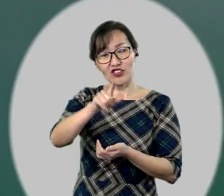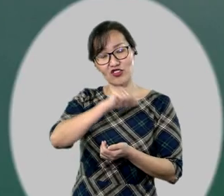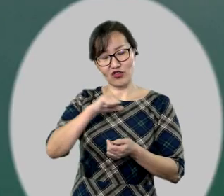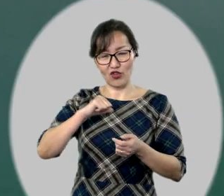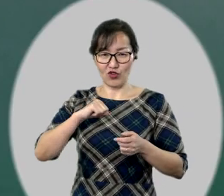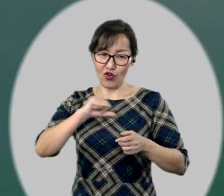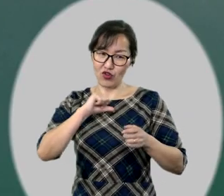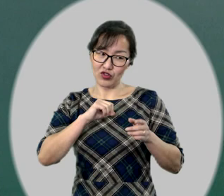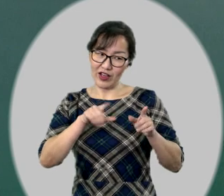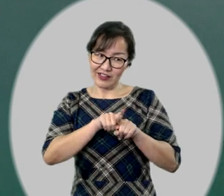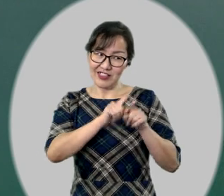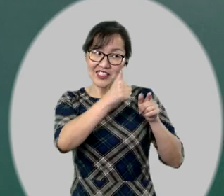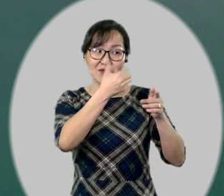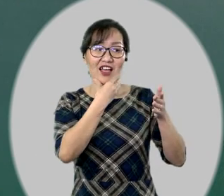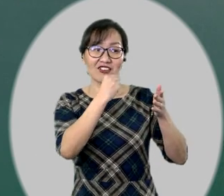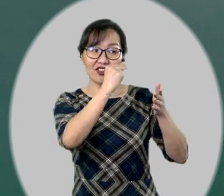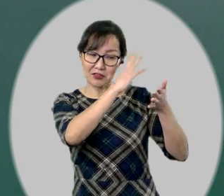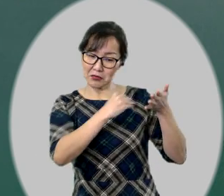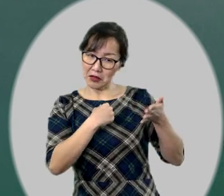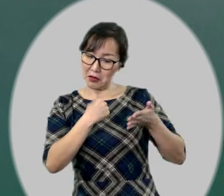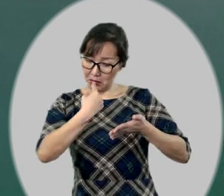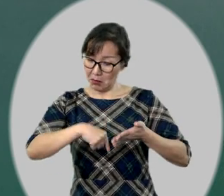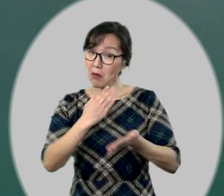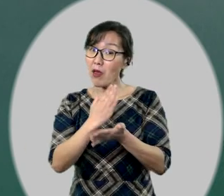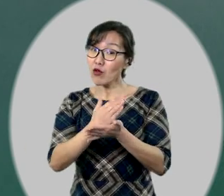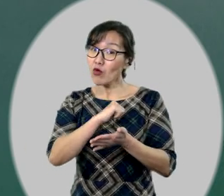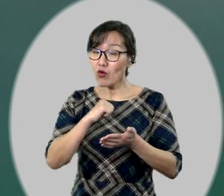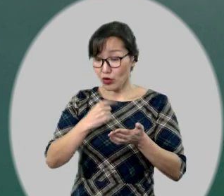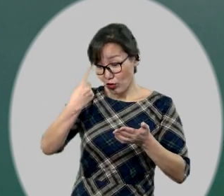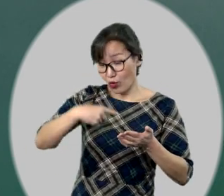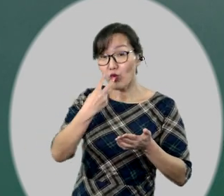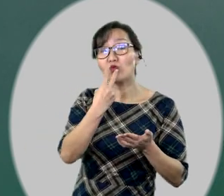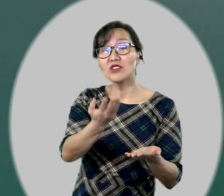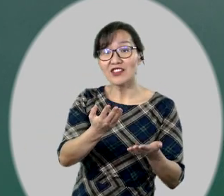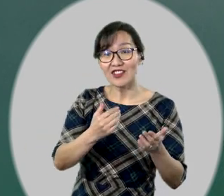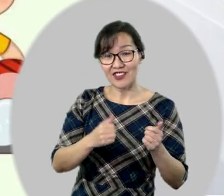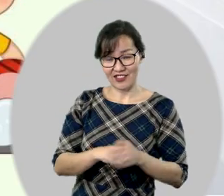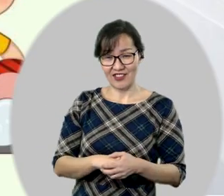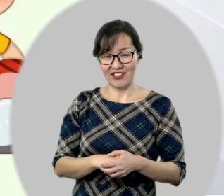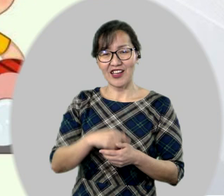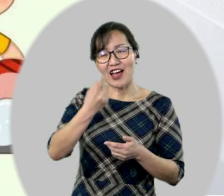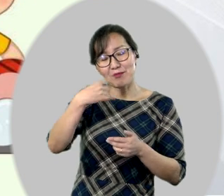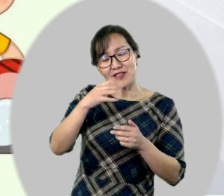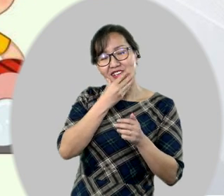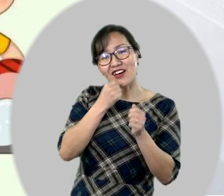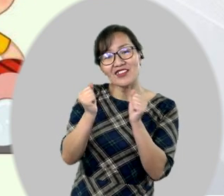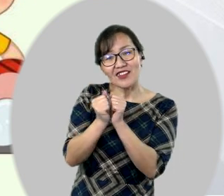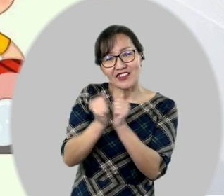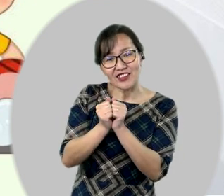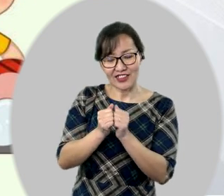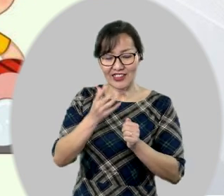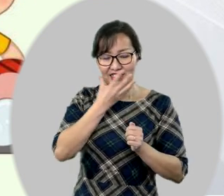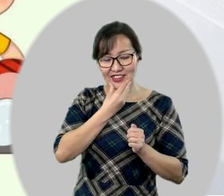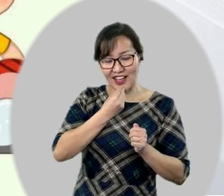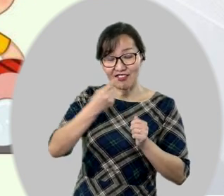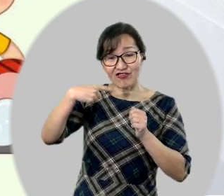өртөө шингэзжүүг үй үүүд бас батаат өзийг. Төгүйл хамгийн сайхан найдзийг хөвд, сайхан нэрэг нэ бүгдээрээ